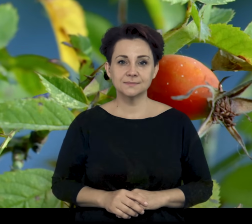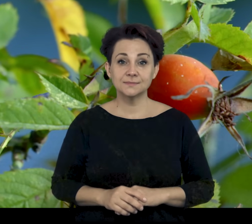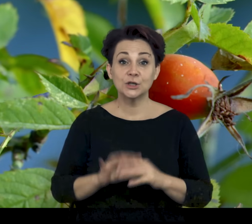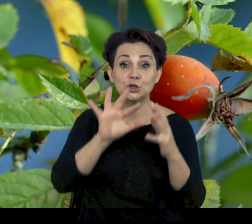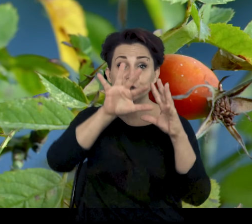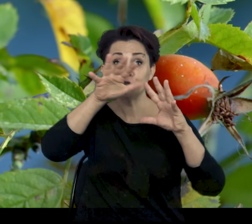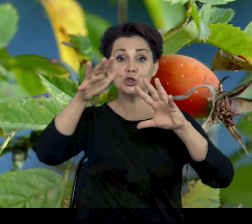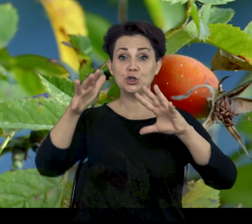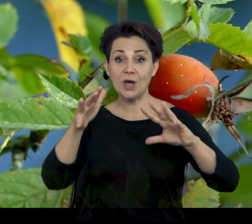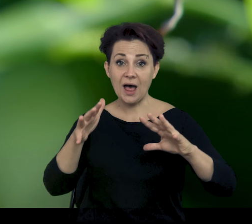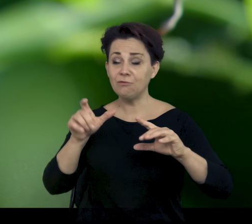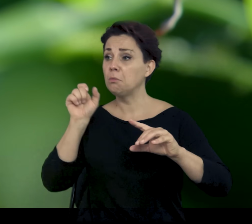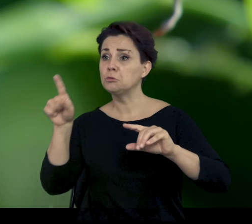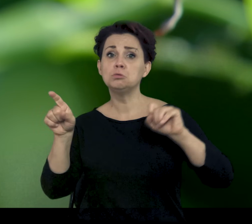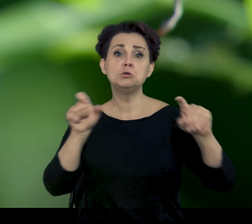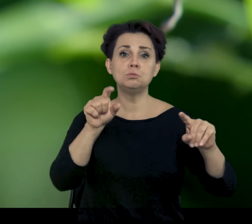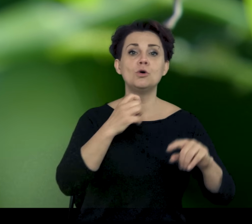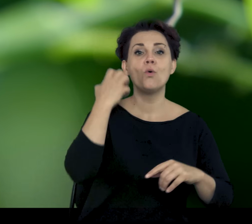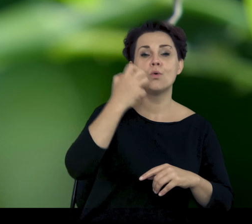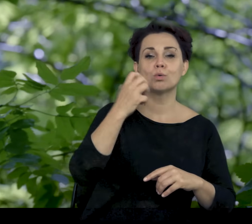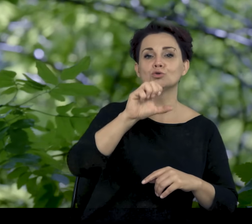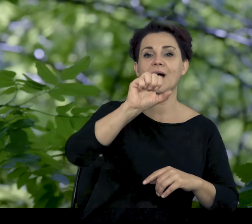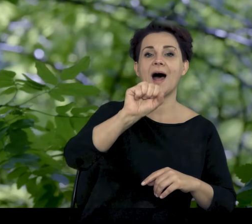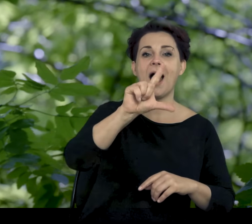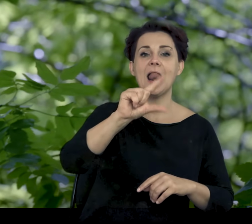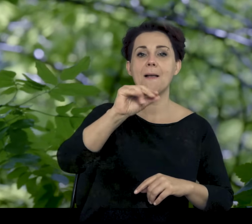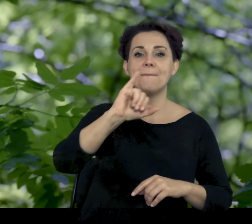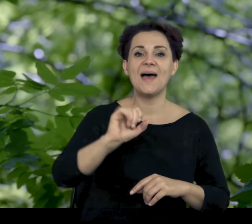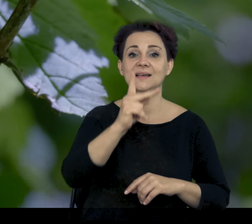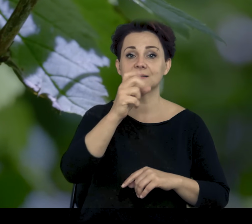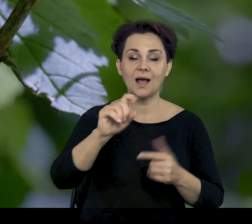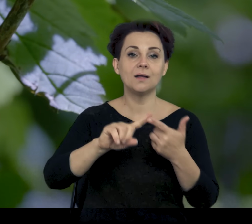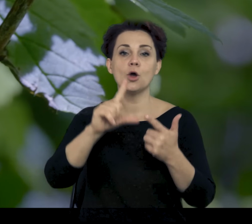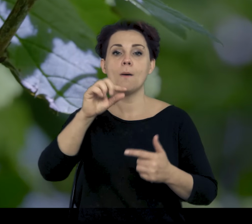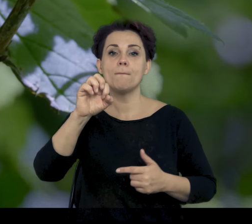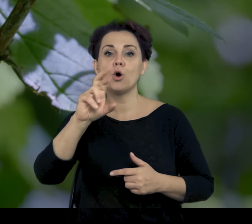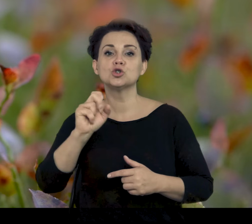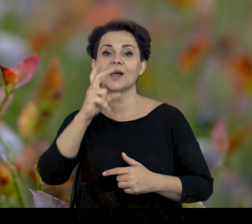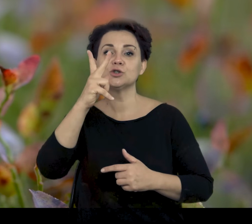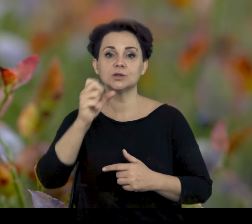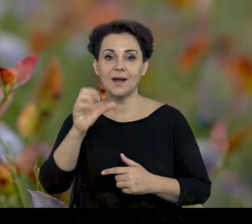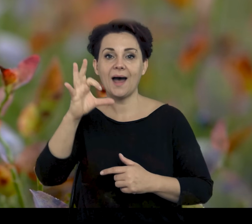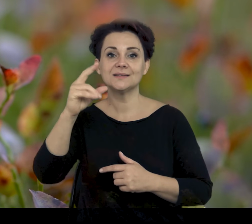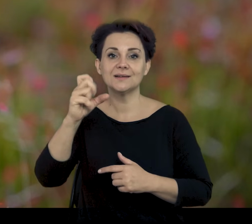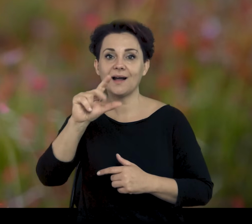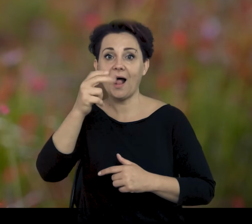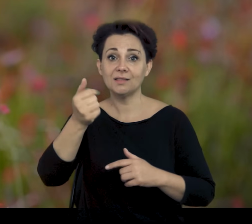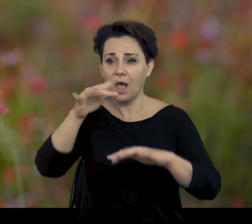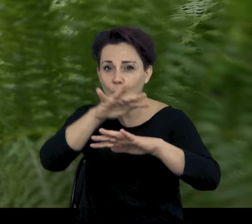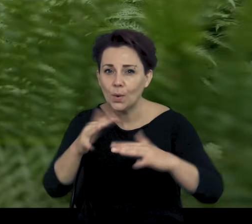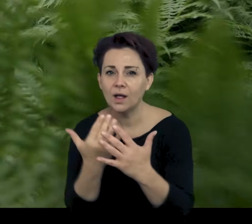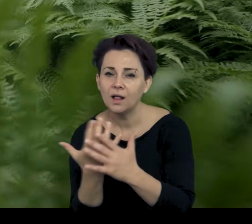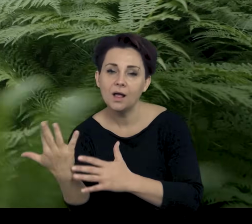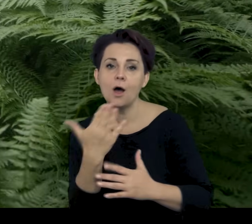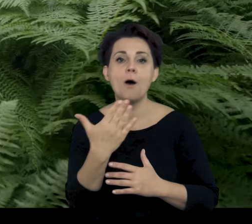Warstwę krzewów tworzą gdzieniegdzie róża alpejska i porzeczka skalna, a w runie leśnym pojawiają się